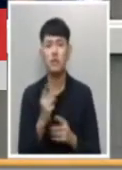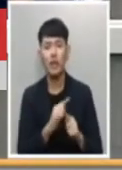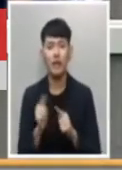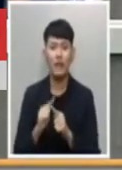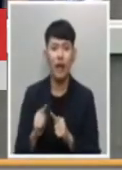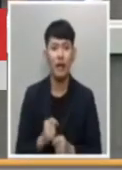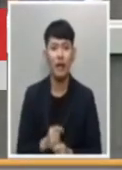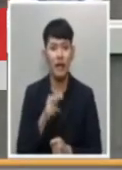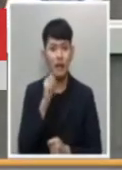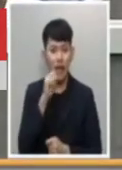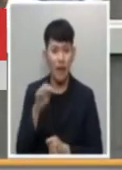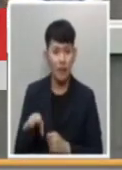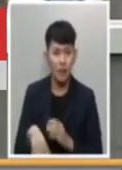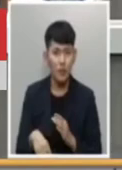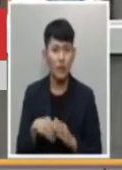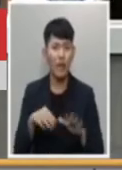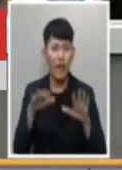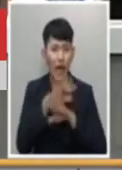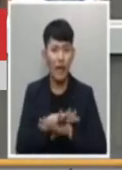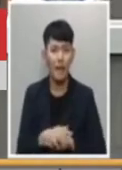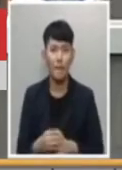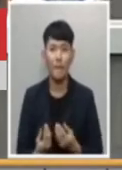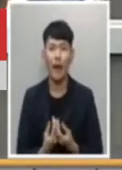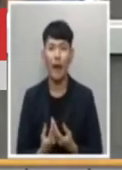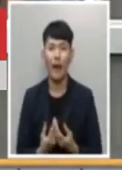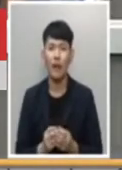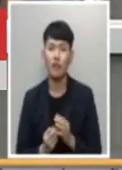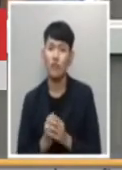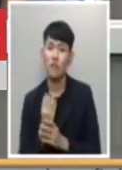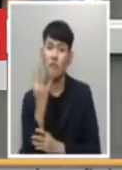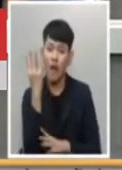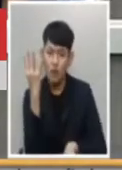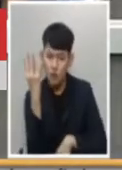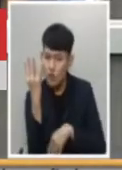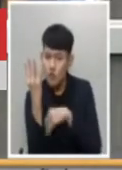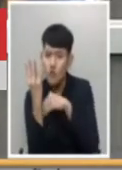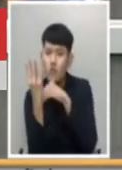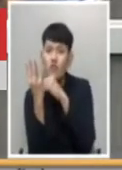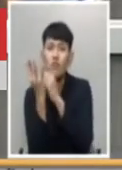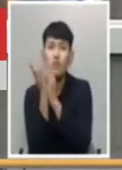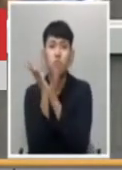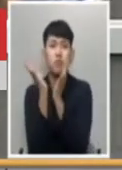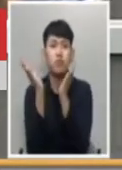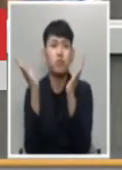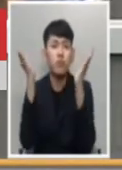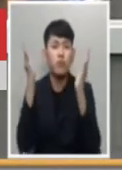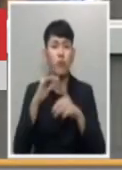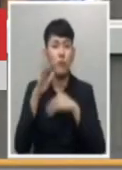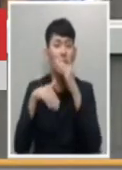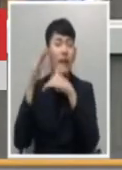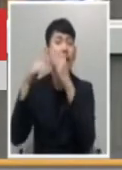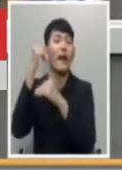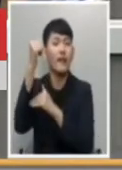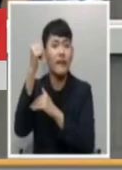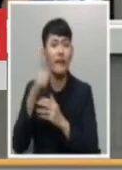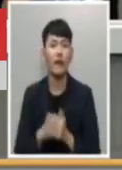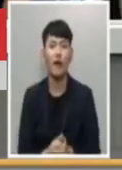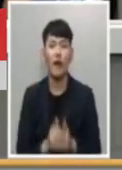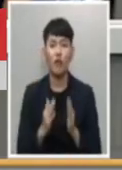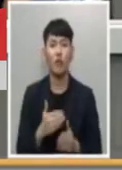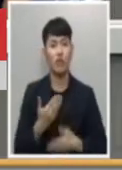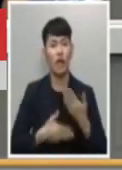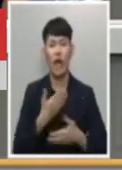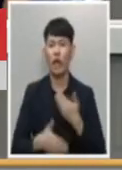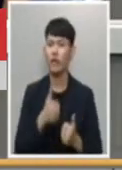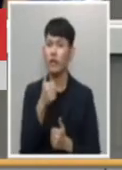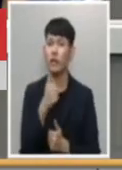จะดูดขึ้นไปลำต้นก็จะแตกดอกออกไปครับร้านค้าขายของขายดีตลาดขายของดีนะครับพ่อค้าขายของดีก็จะจ้